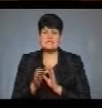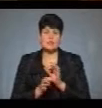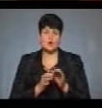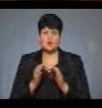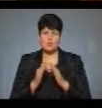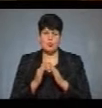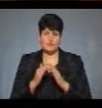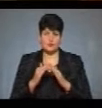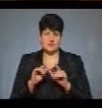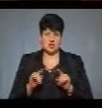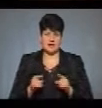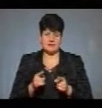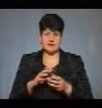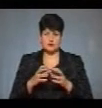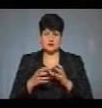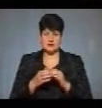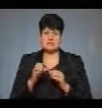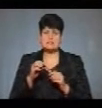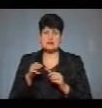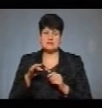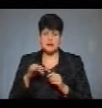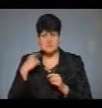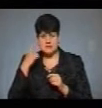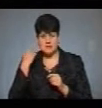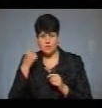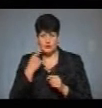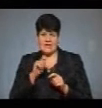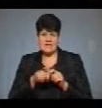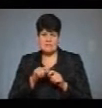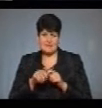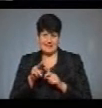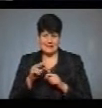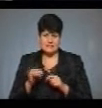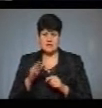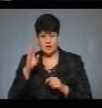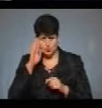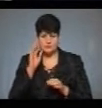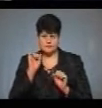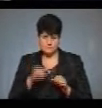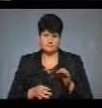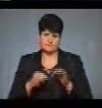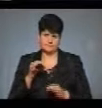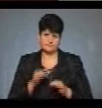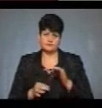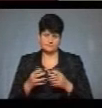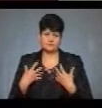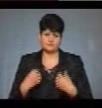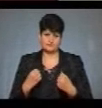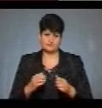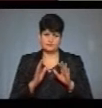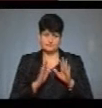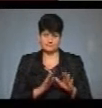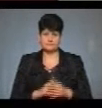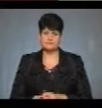домашній арешт. За результатами стаціонарної психолого-психіатричної експертизи хлопця визнали осудним, повідомив речник Нацполіції області